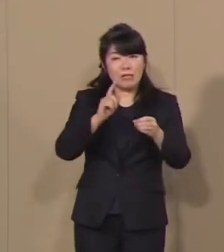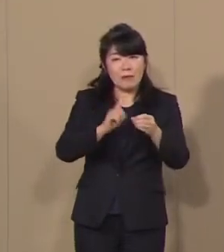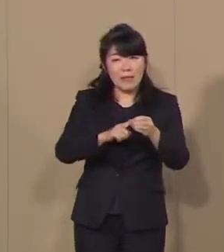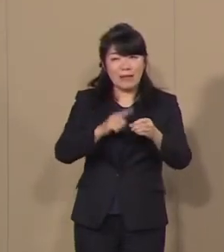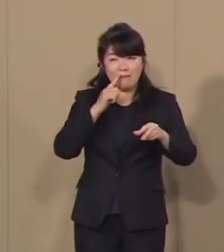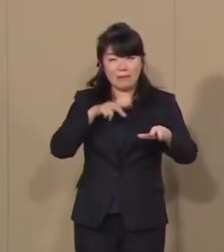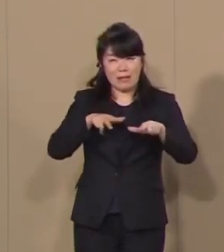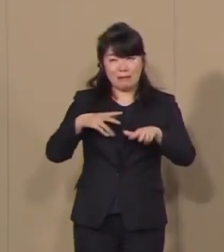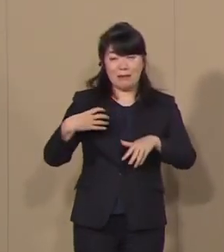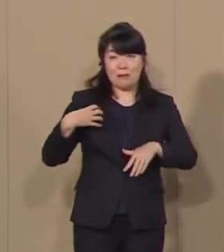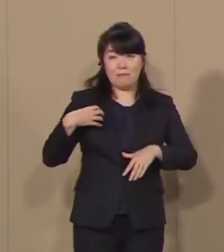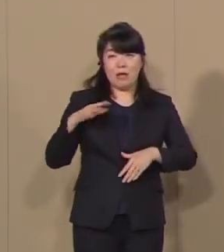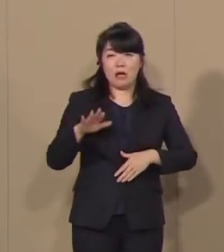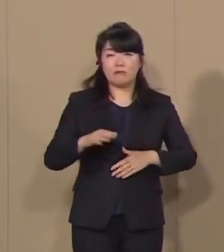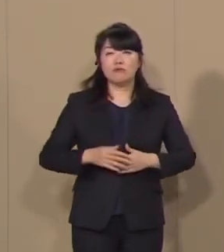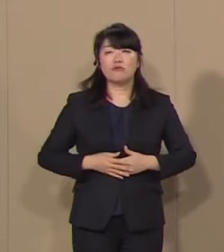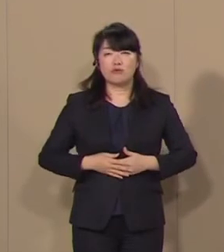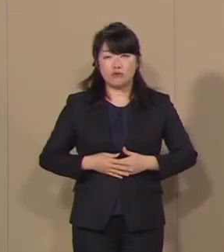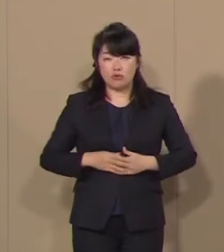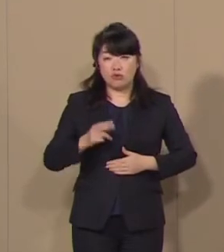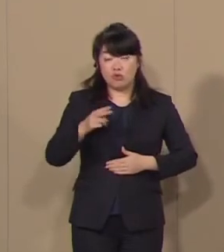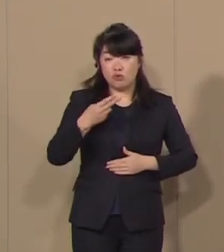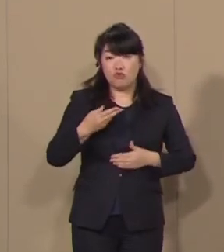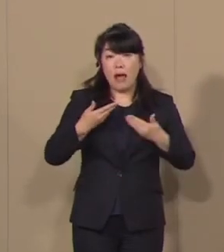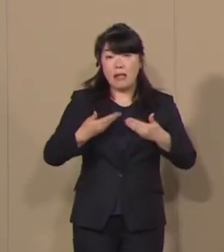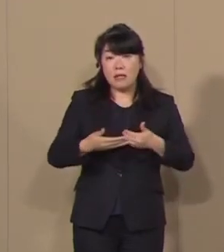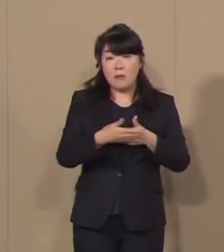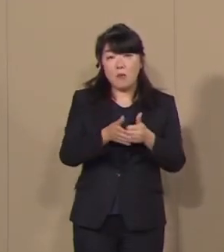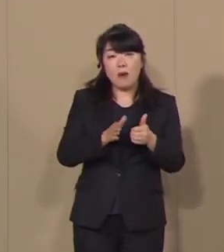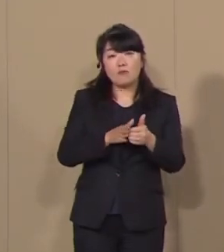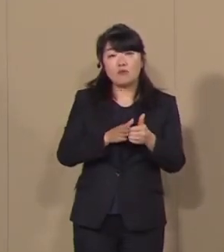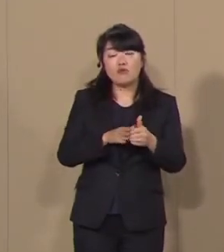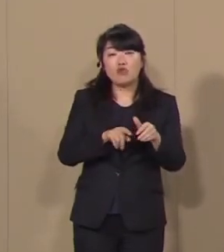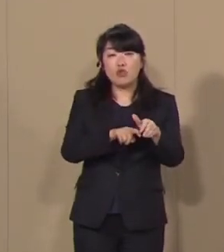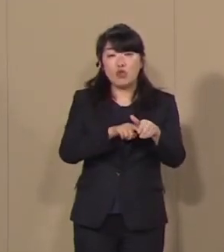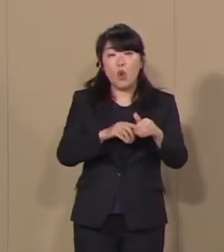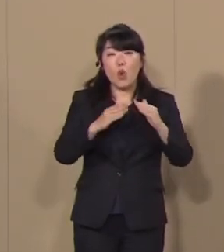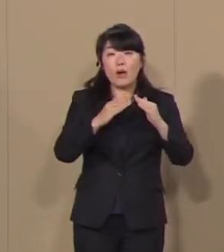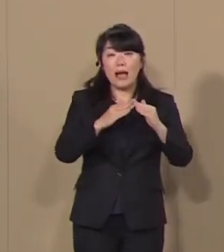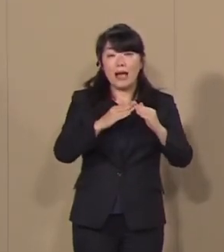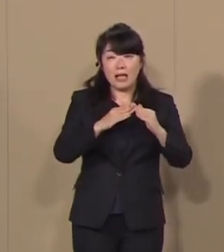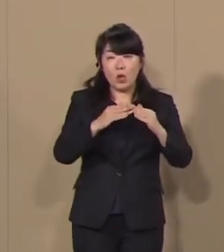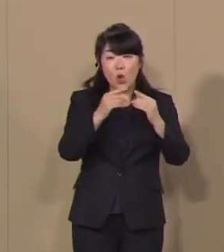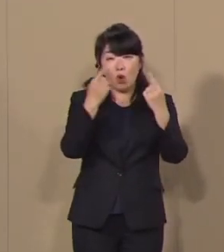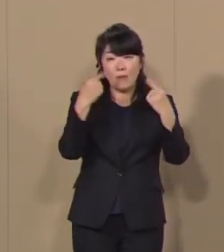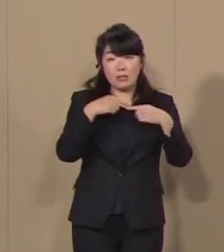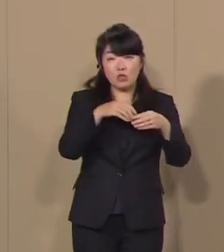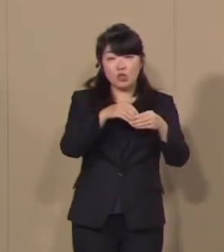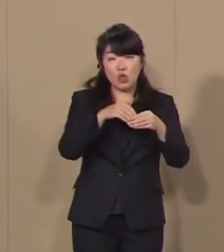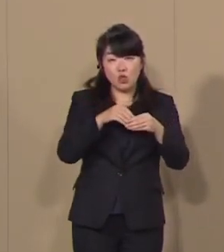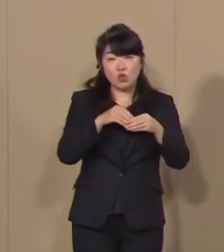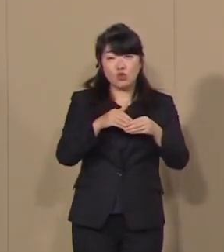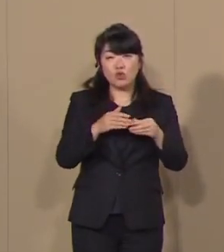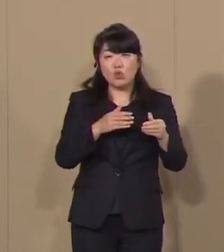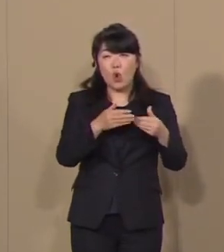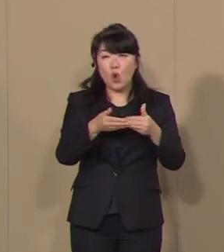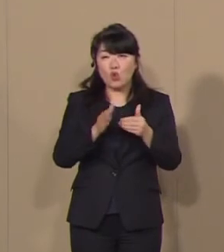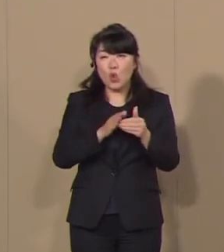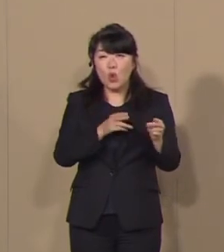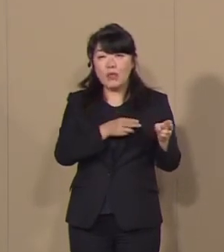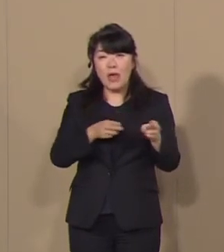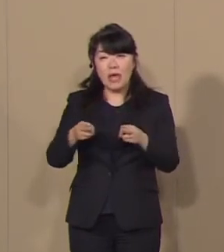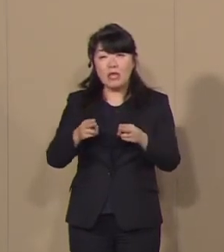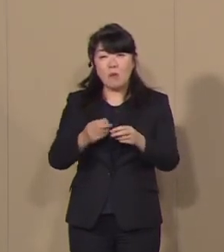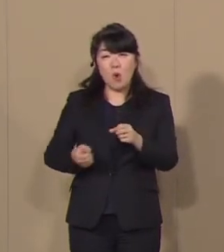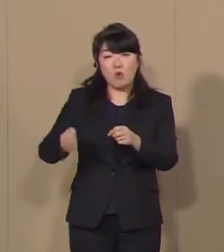食の安全を守ります農家の戸別所得補償制度を復活拡充させ